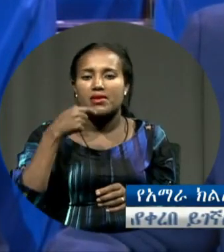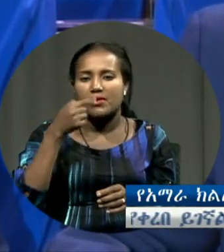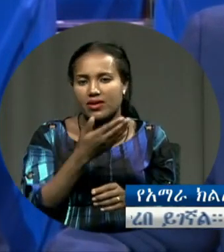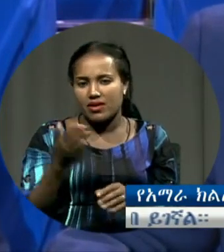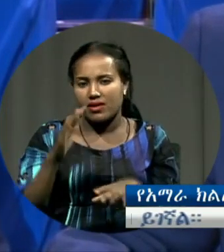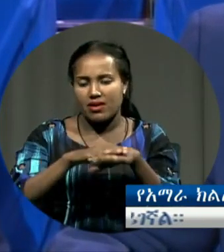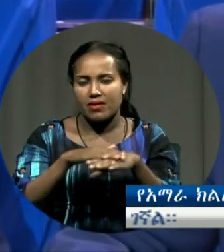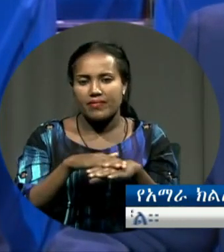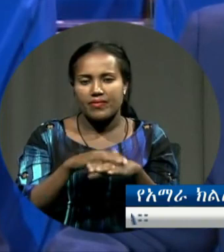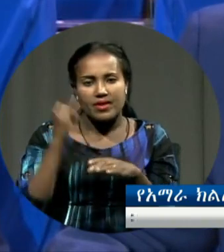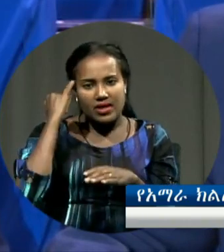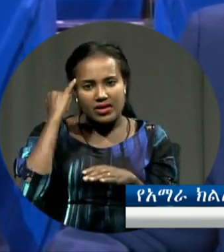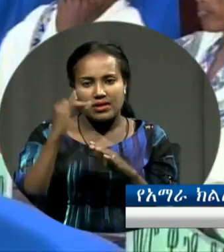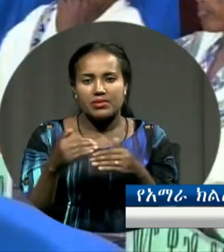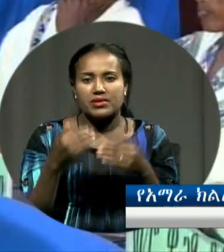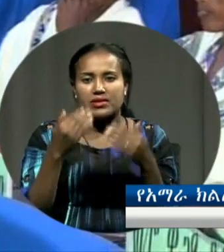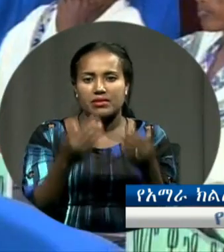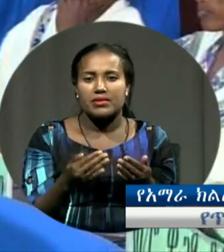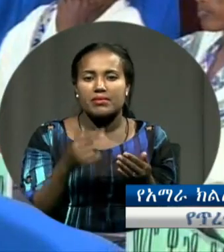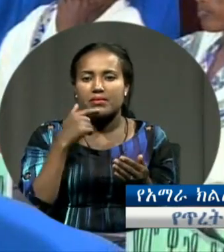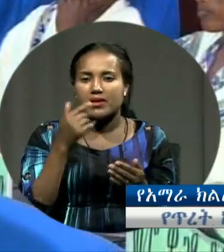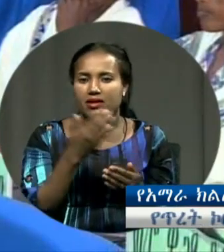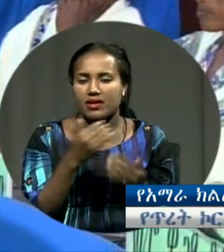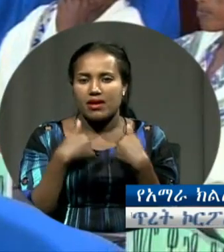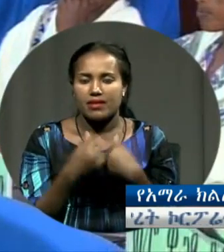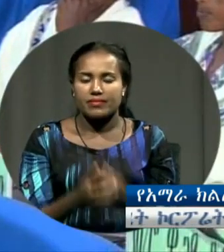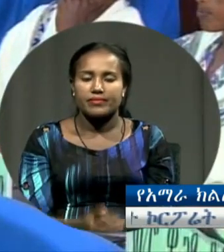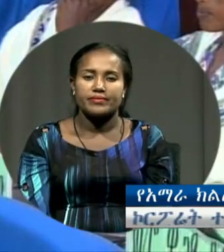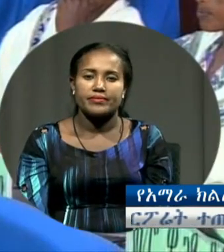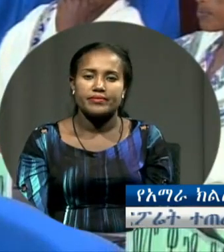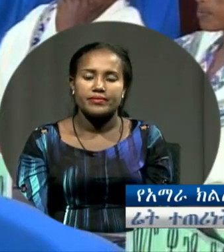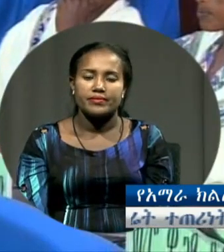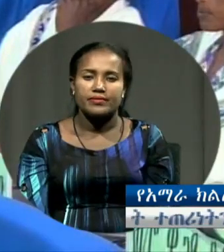ላይ ሀሳብ ቢሰጥበት የሚል ነገር አለ።